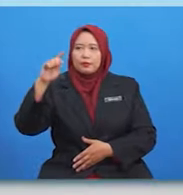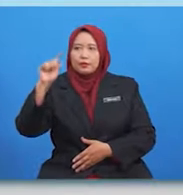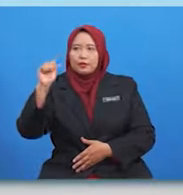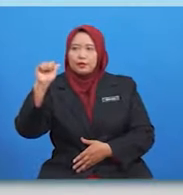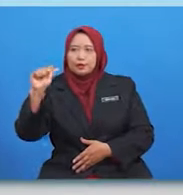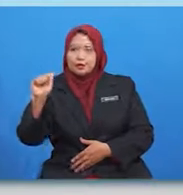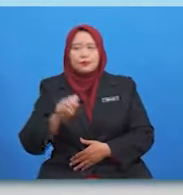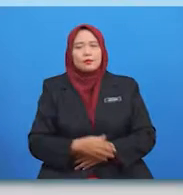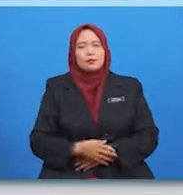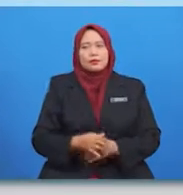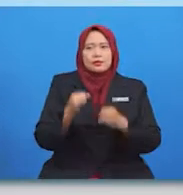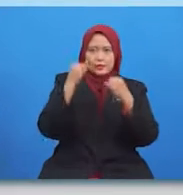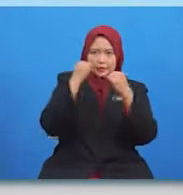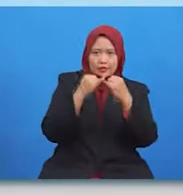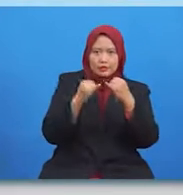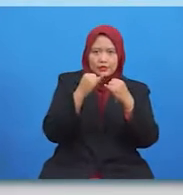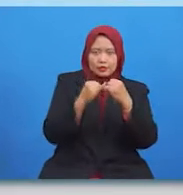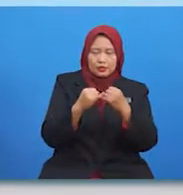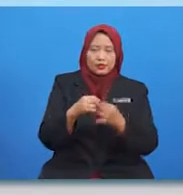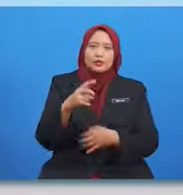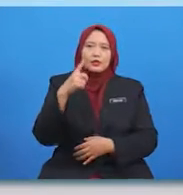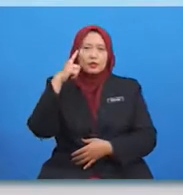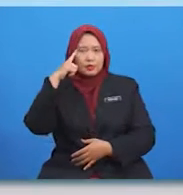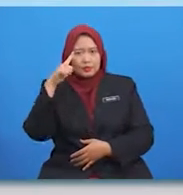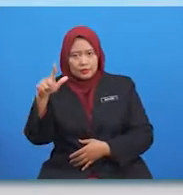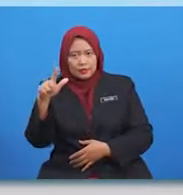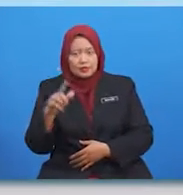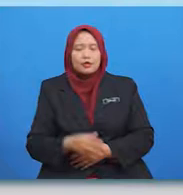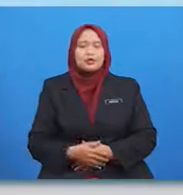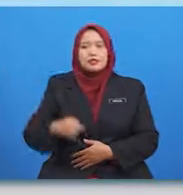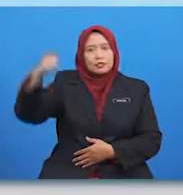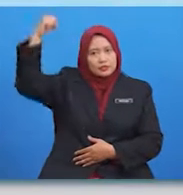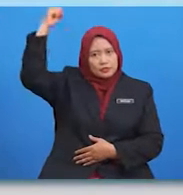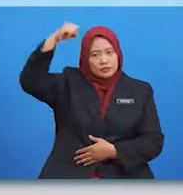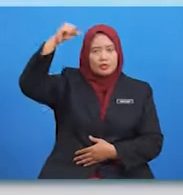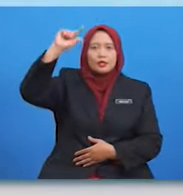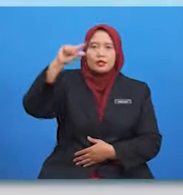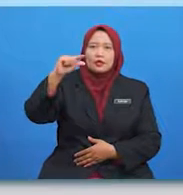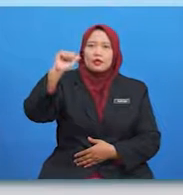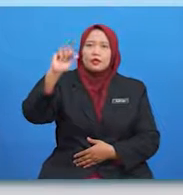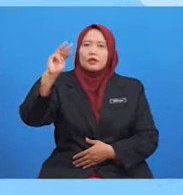Yang terakhir, kita akan lihat pula bagaimana sinar gamma terhasil.